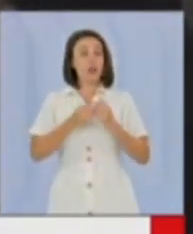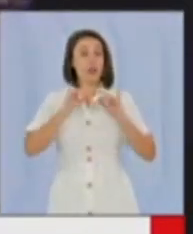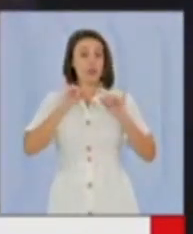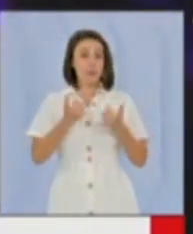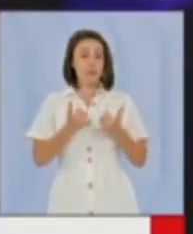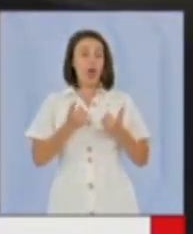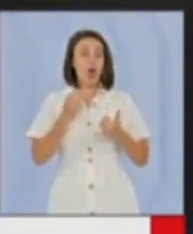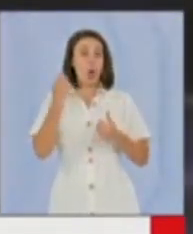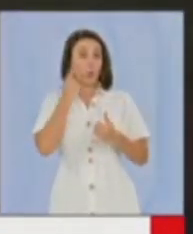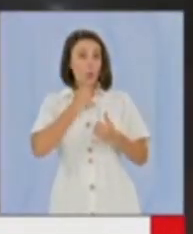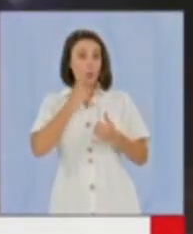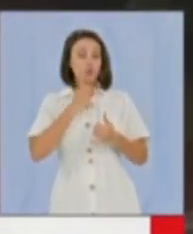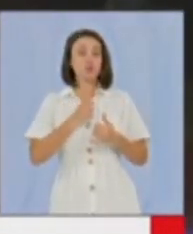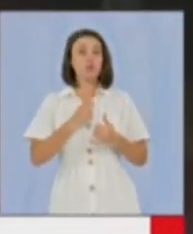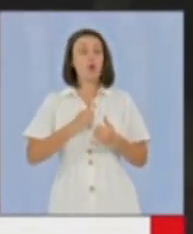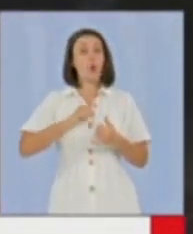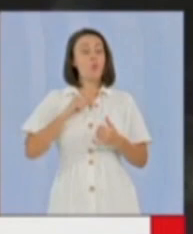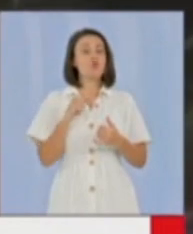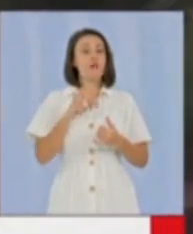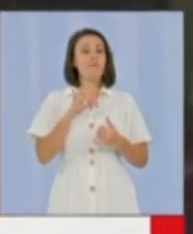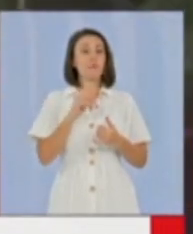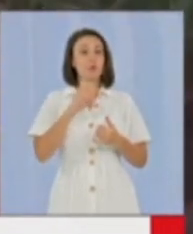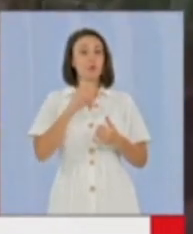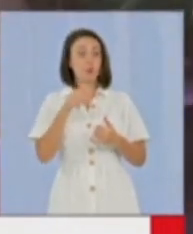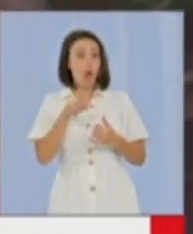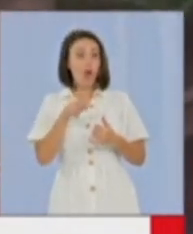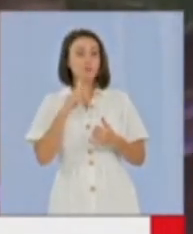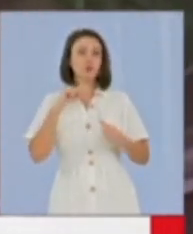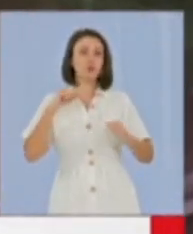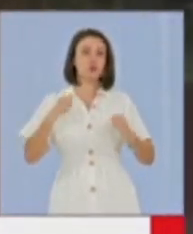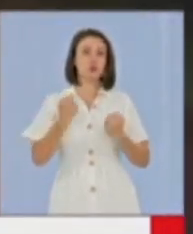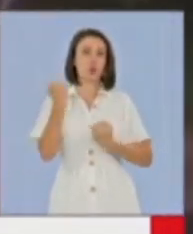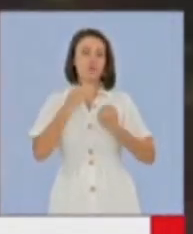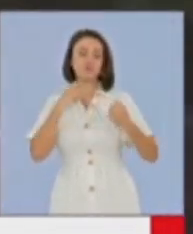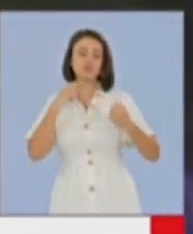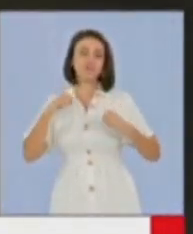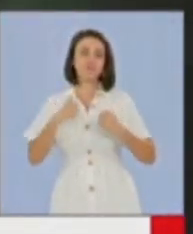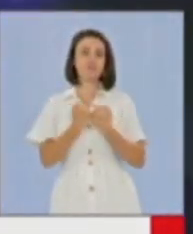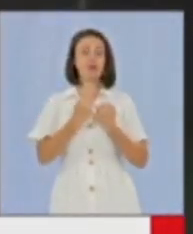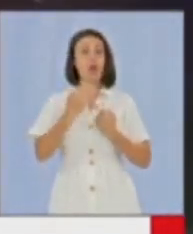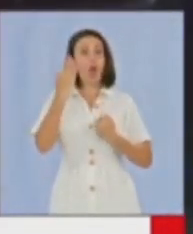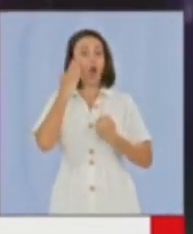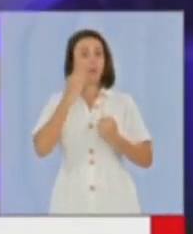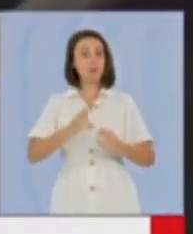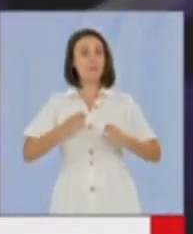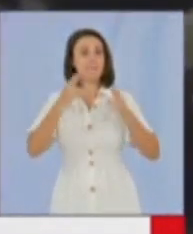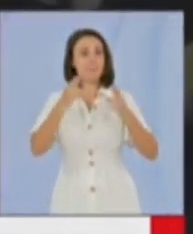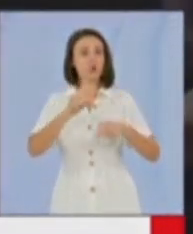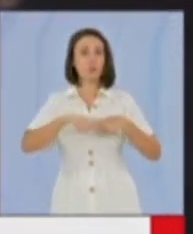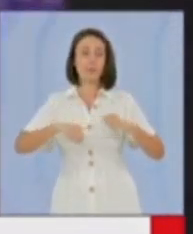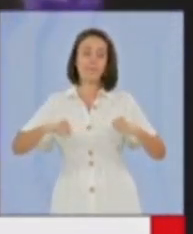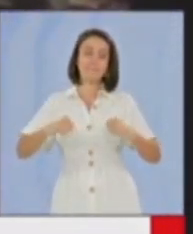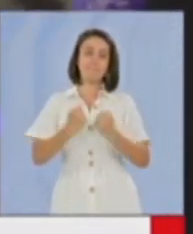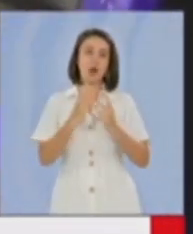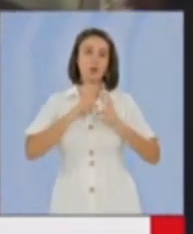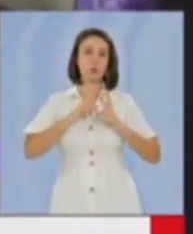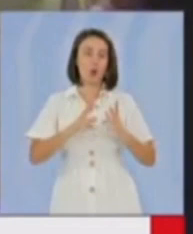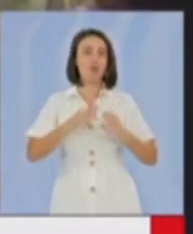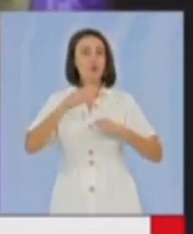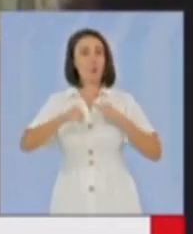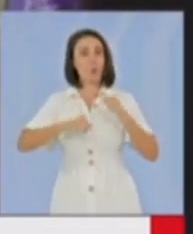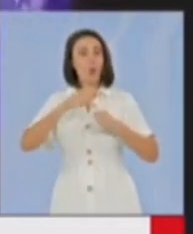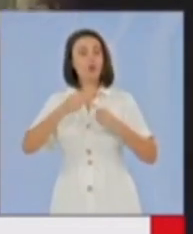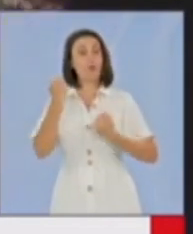produs în județul Cluj în comuna Fundătura un șofer să izbit puternic cu mașina de un cap de pod ți în urma impactului puternic o roată